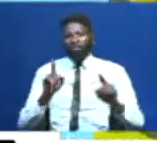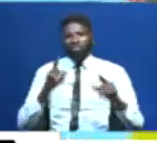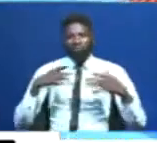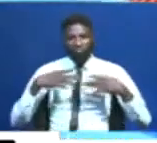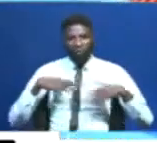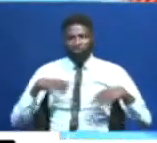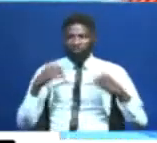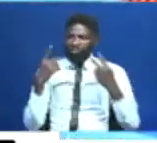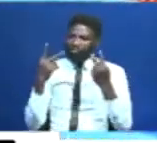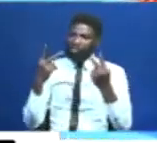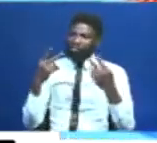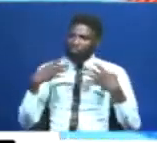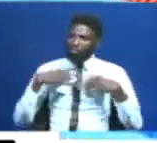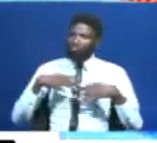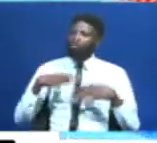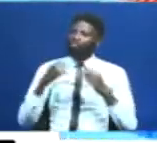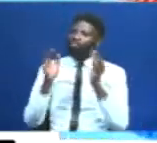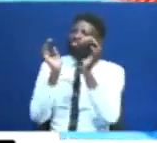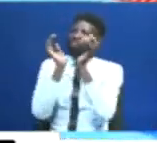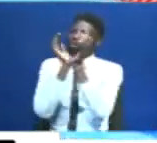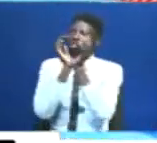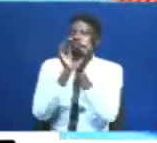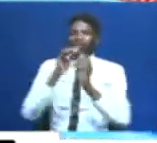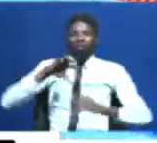Nairobi County, so